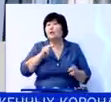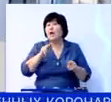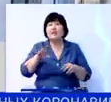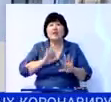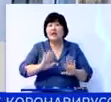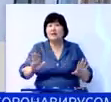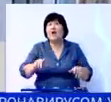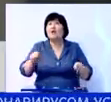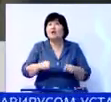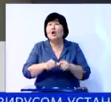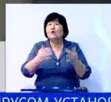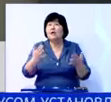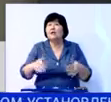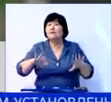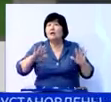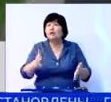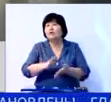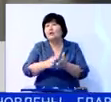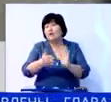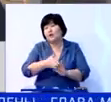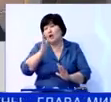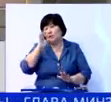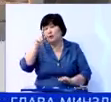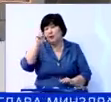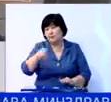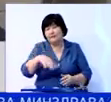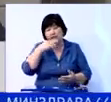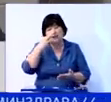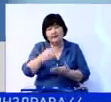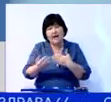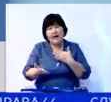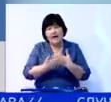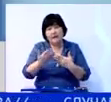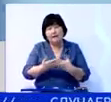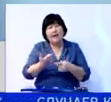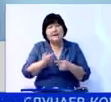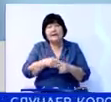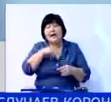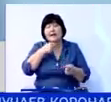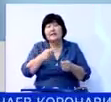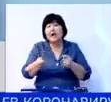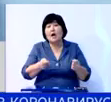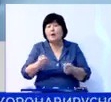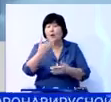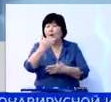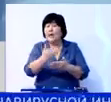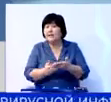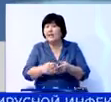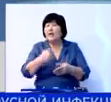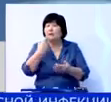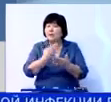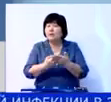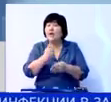Однако нарушители требований чрезвычайного положения будут привлекаться к ответственности. За несоблюдение указанных ограничений